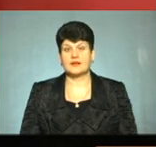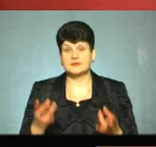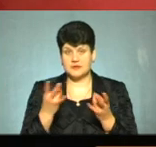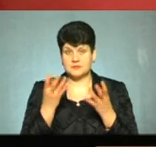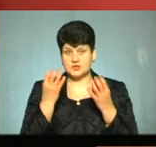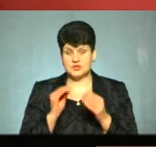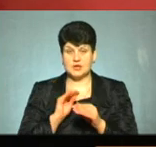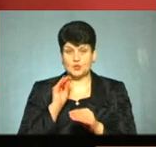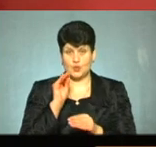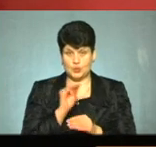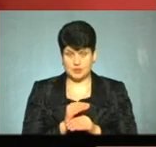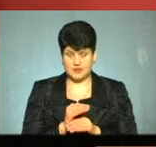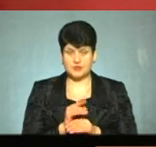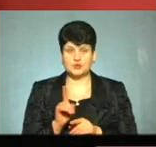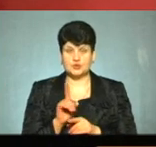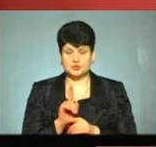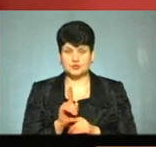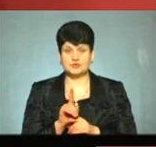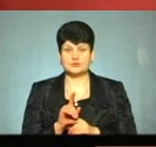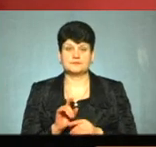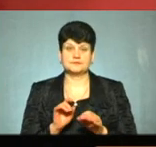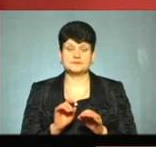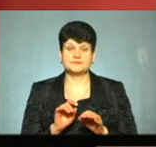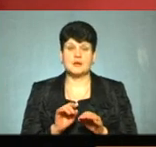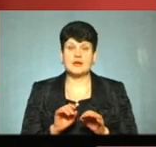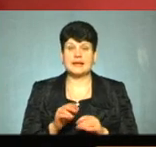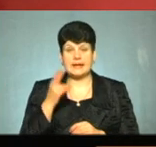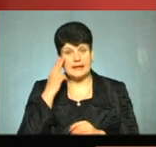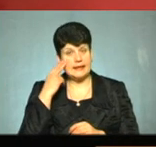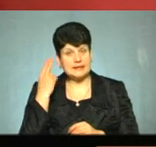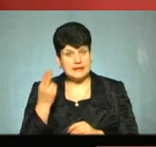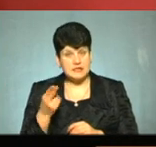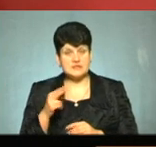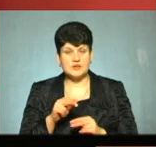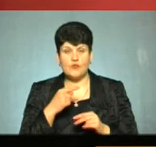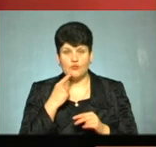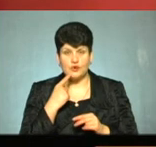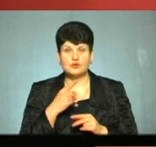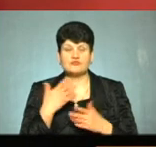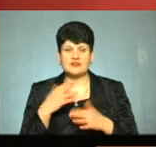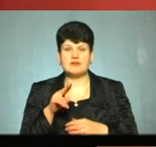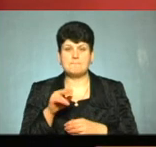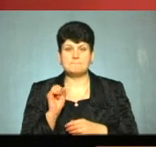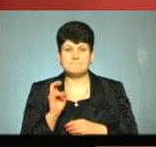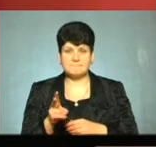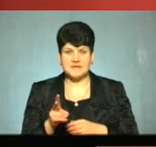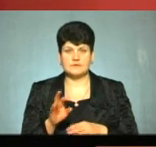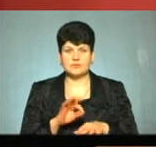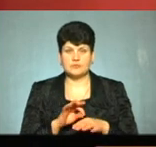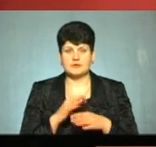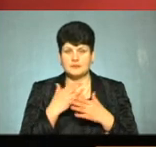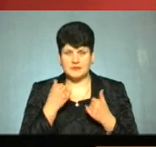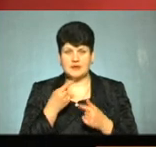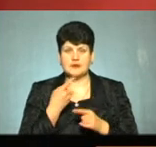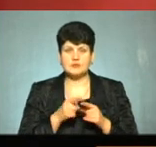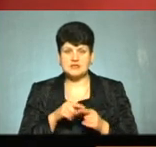Варто ще додати стосовно дезінформації і правди. Правда, китайські вчені заявили про подолання піку епідемії коронавірусу. Власне, про